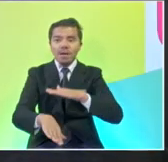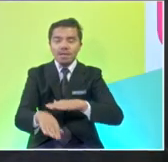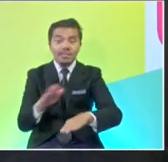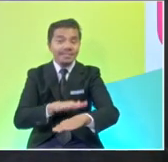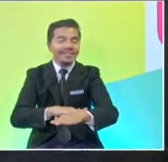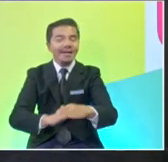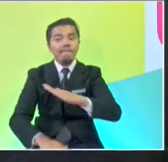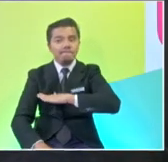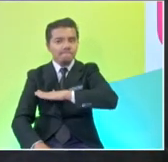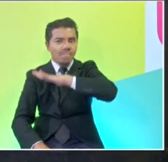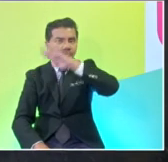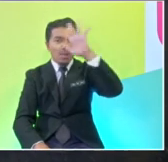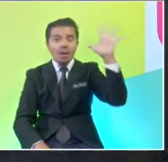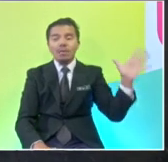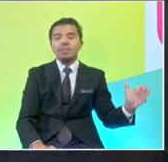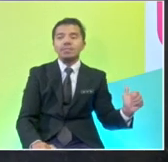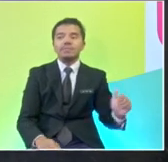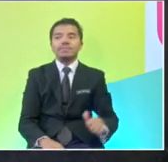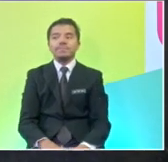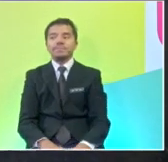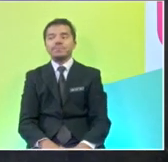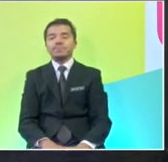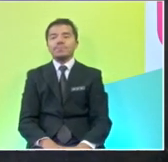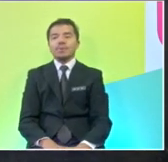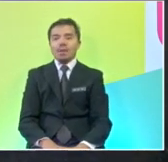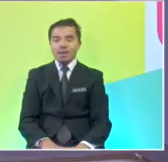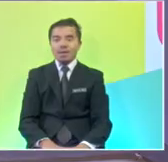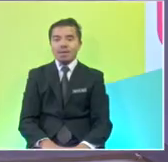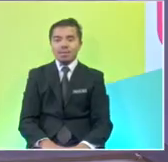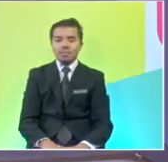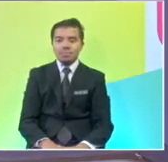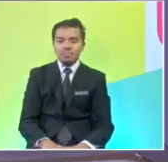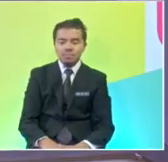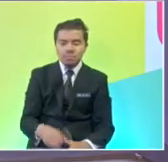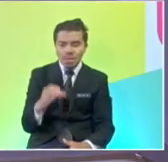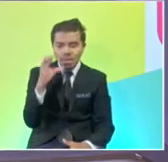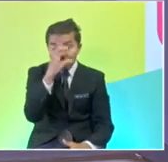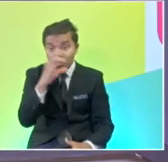mana kita mendapatkan bahan tambahan untuk lah kita hari ini Hah Sudah Tentu